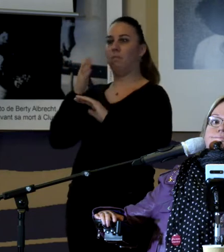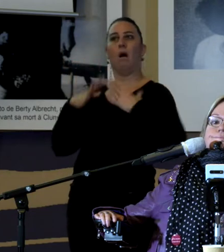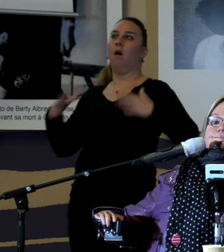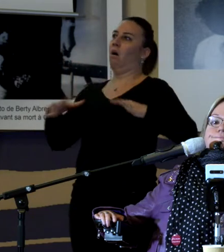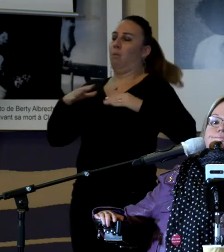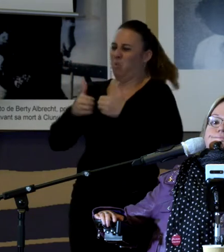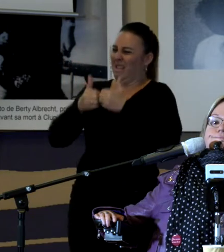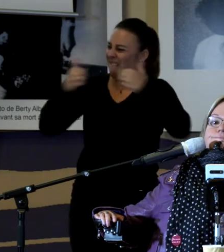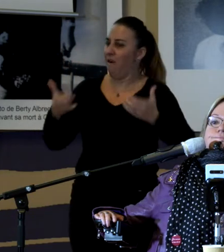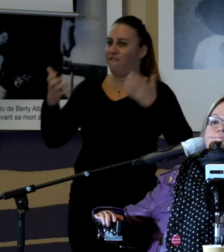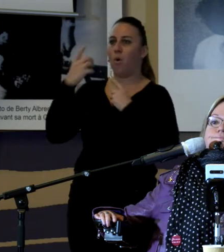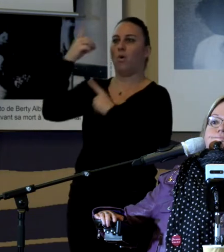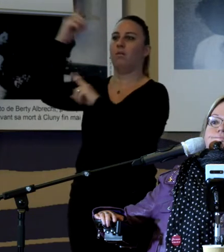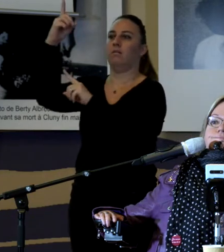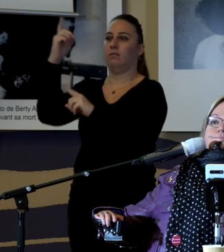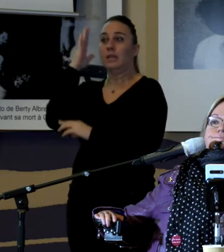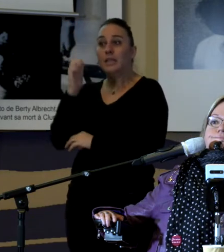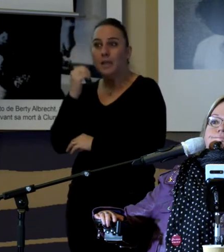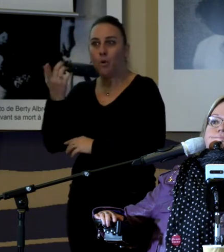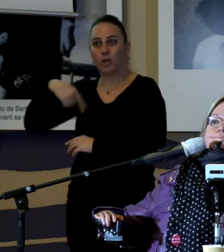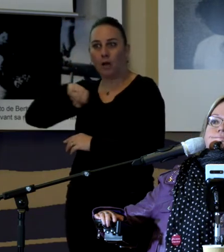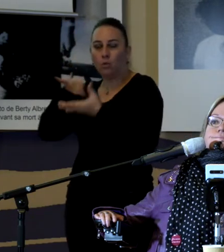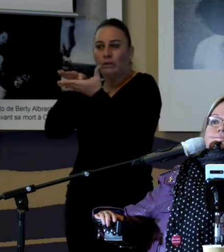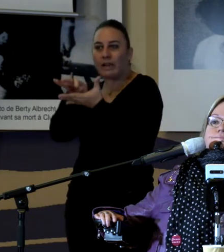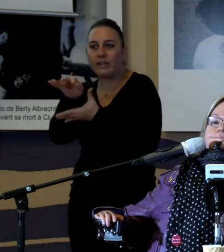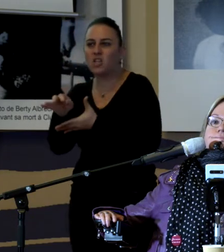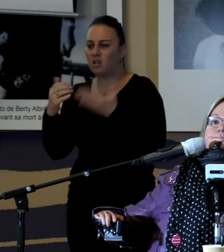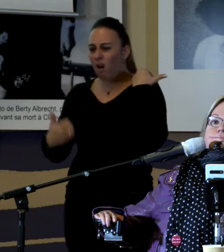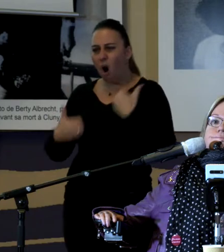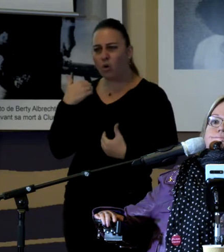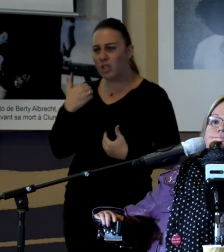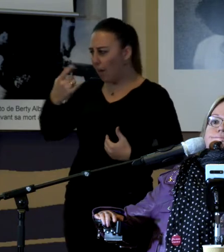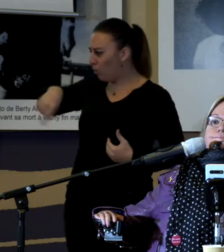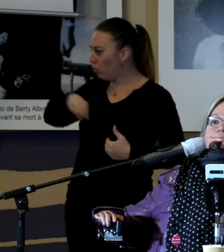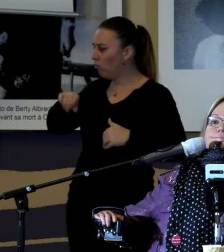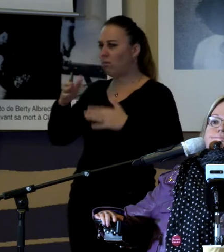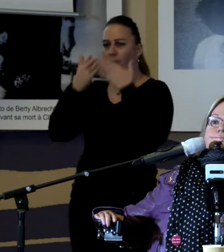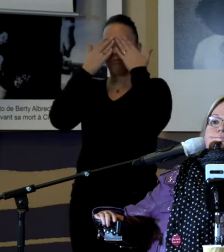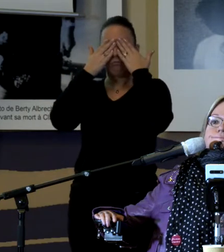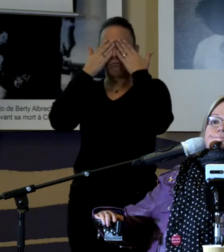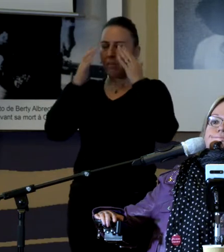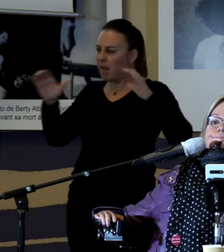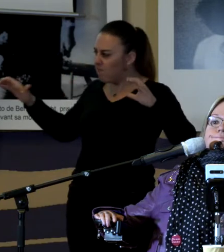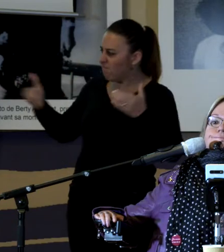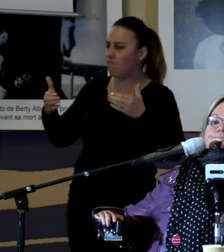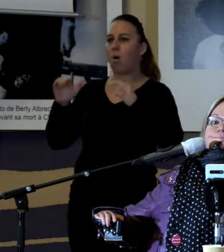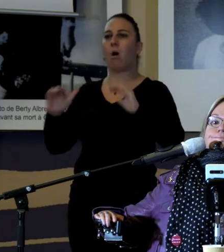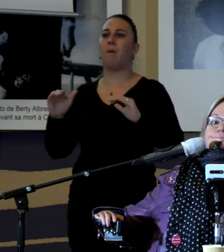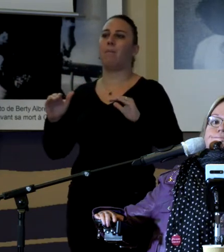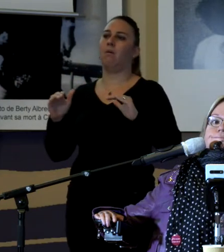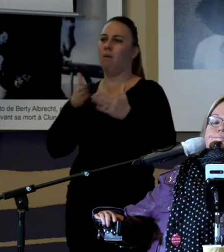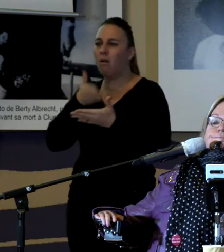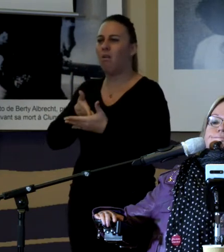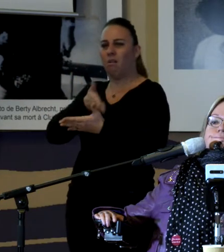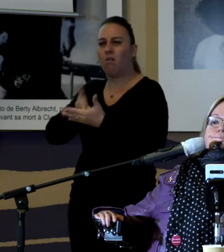là, nous, notre perspective, c'est vraiment de dire que quel que soit notre handicap, voilà, nous subissons une série